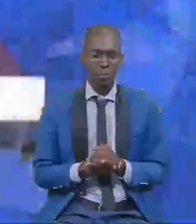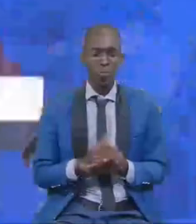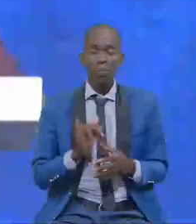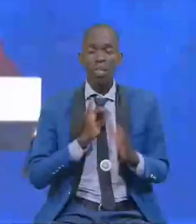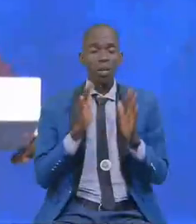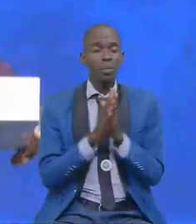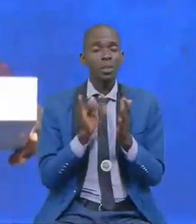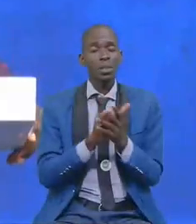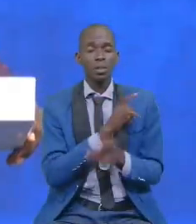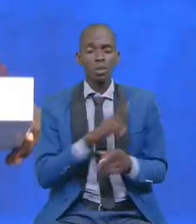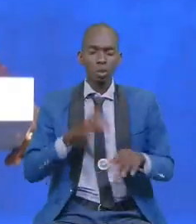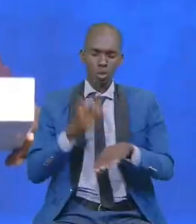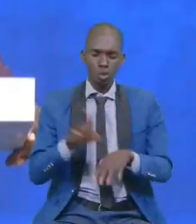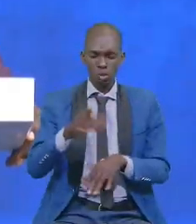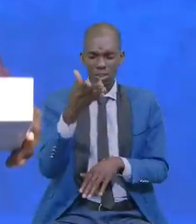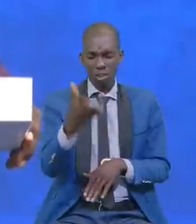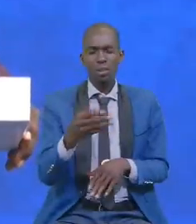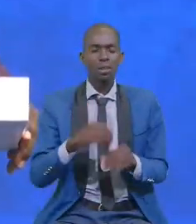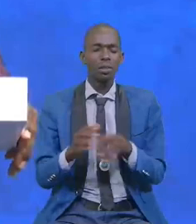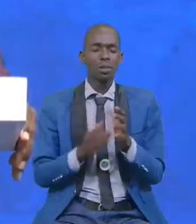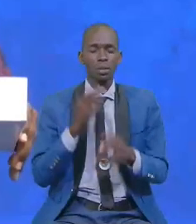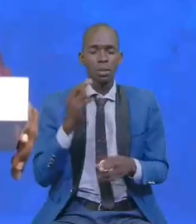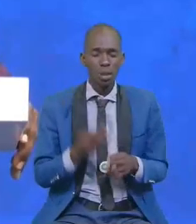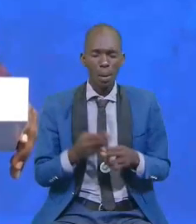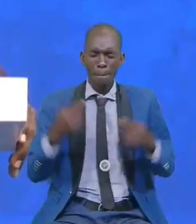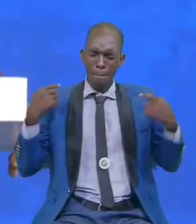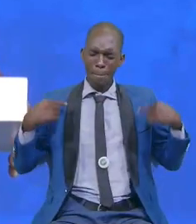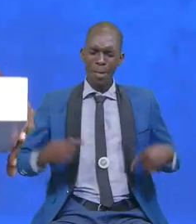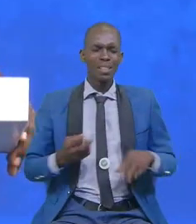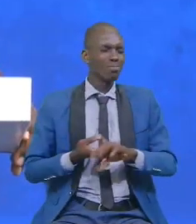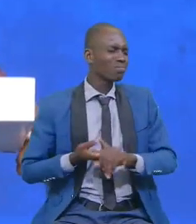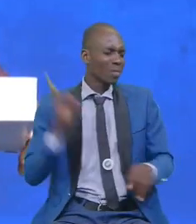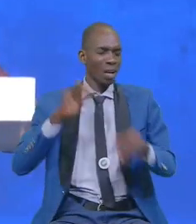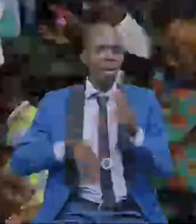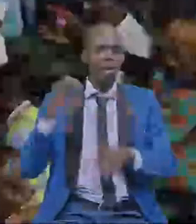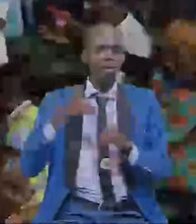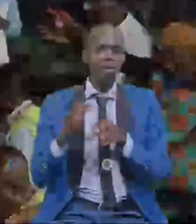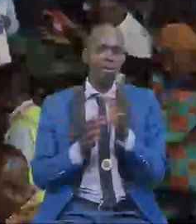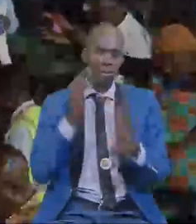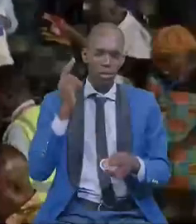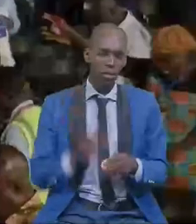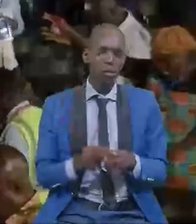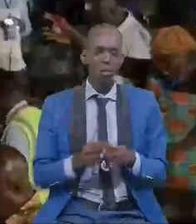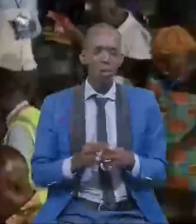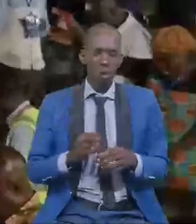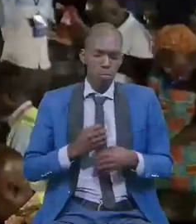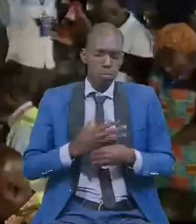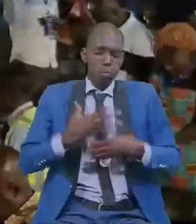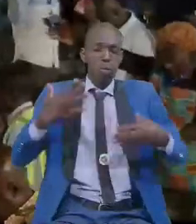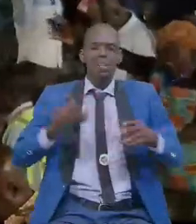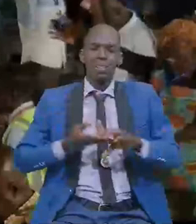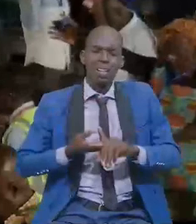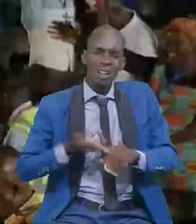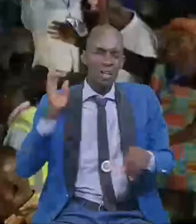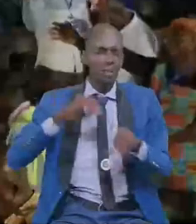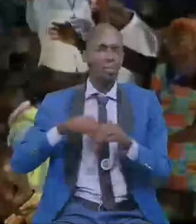Je prie que le Seigneur te touche maintenant. Douleur disparaît au nom de Jésus. Enflement disparaît